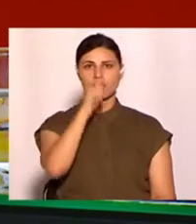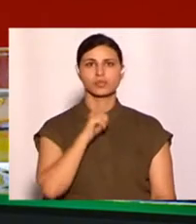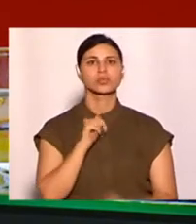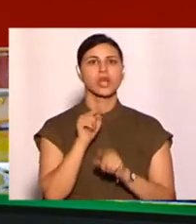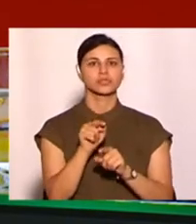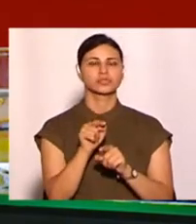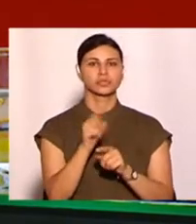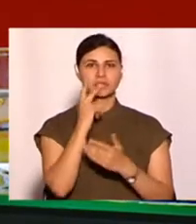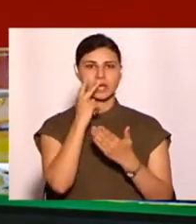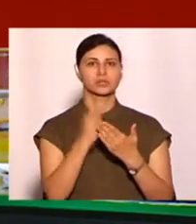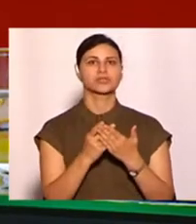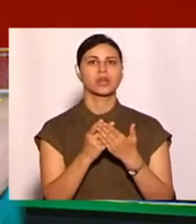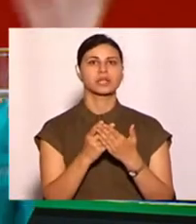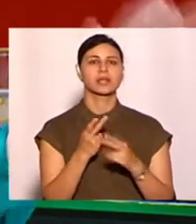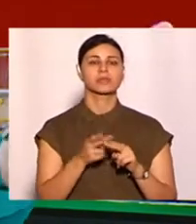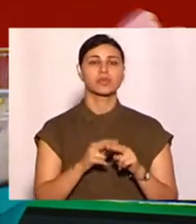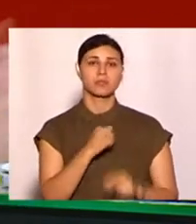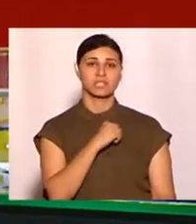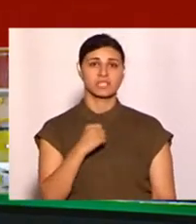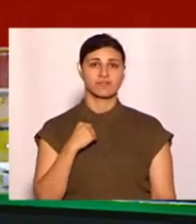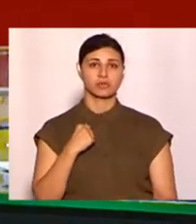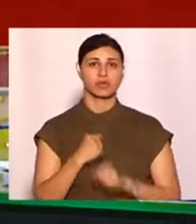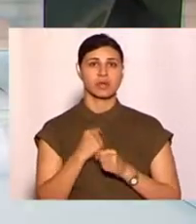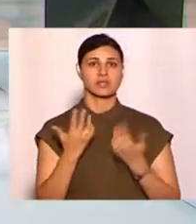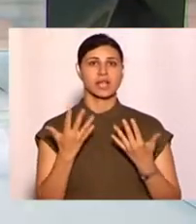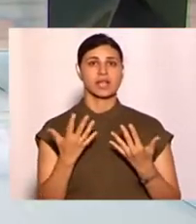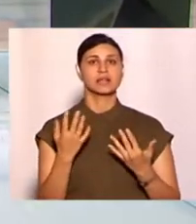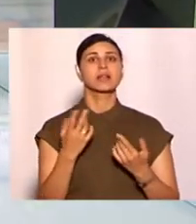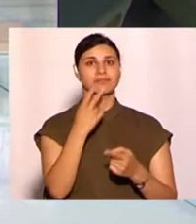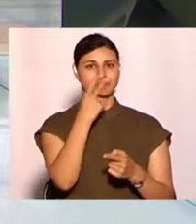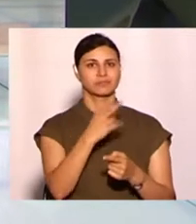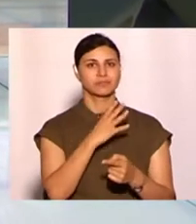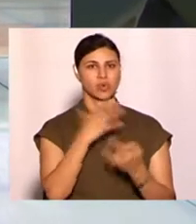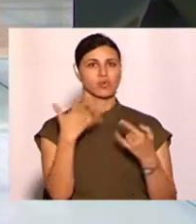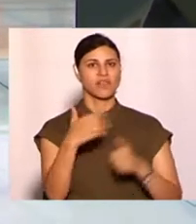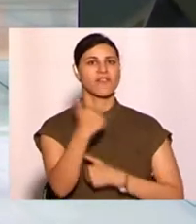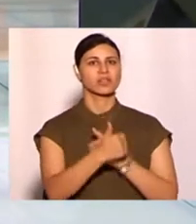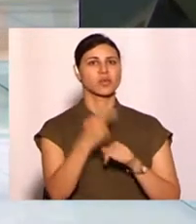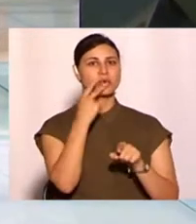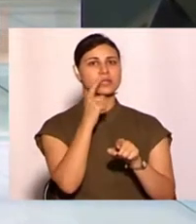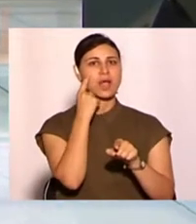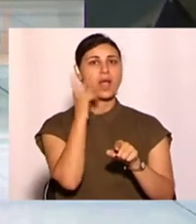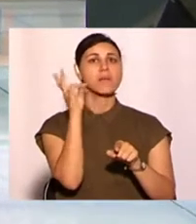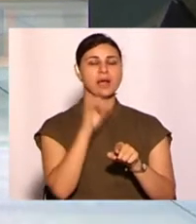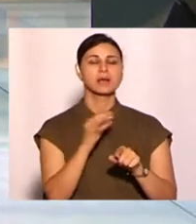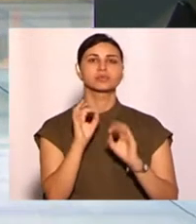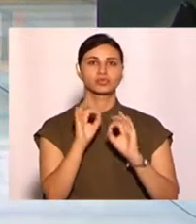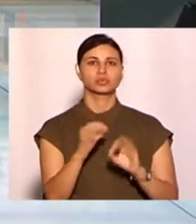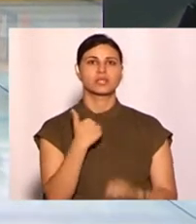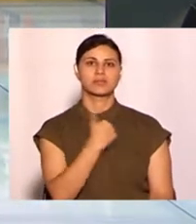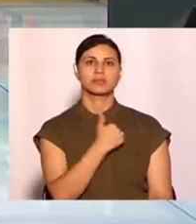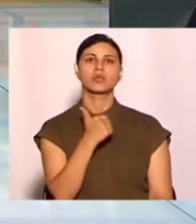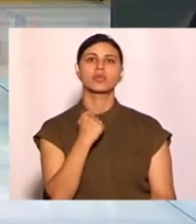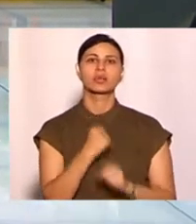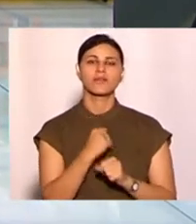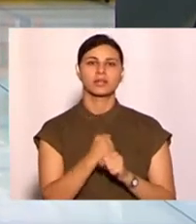იმიტომ რომ თვითგასინჯვა, ზოგადი წესები მოისმინა ჩვენმა მაყურებელმა, მაგრამ მნიშვნელოვანია ამ შემთხვევაში კონკრეტულად დავინახოთ, როგორ გავაკეთოთ.